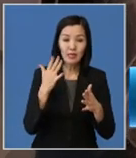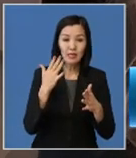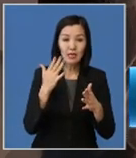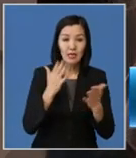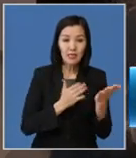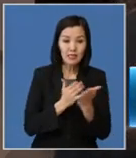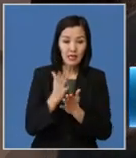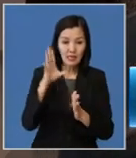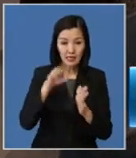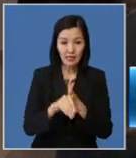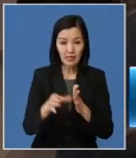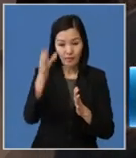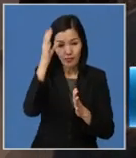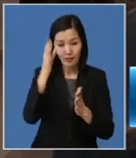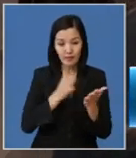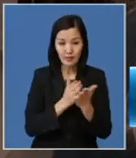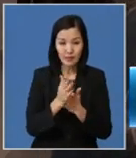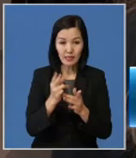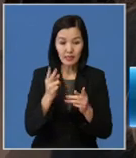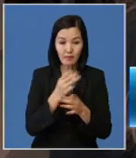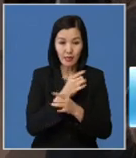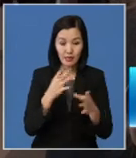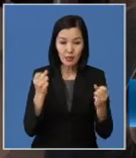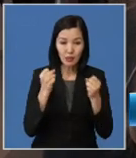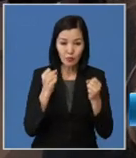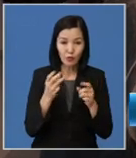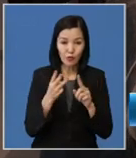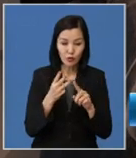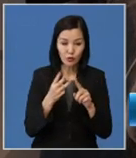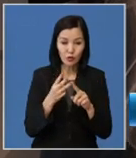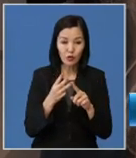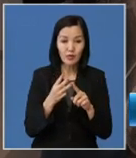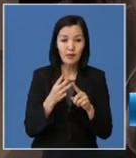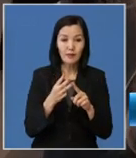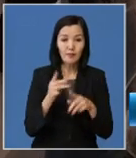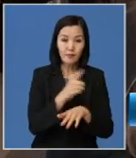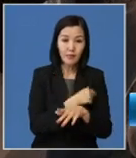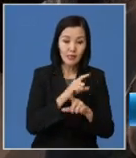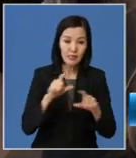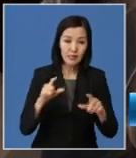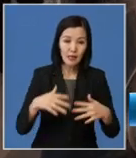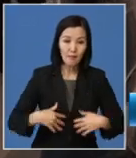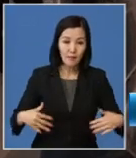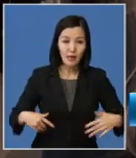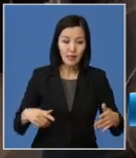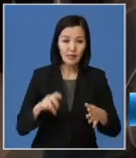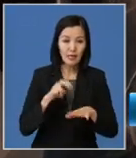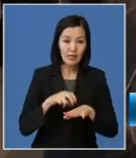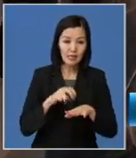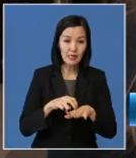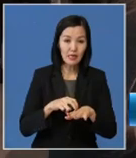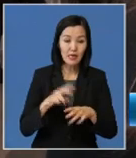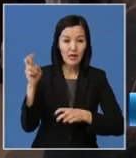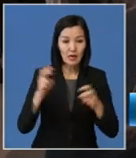Яғни біріншісі білім беру саласы, екіншісі мәдениет және спорт, үшіншісі яғни медицина және мал дәрігер, төртіншісі агроөнеркәсіп, және